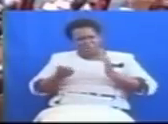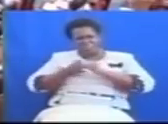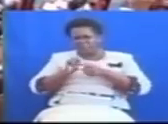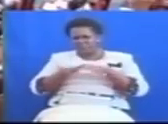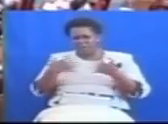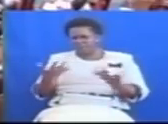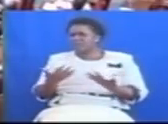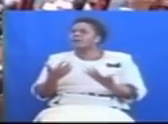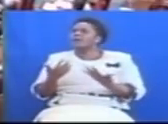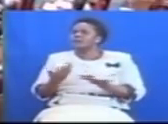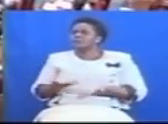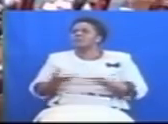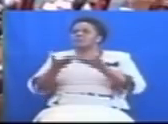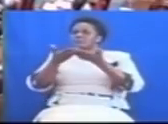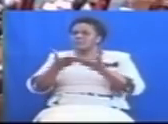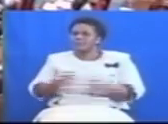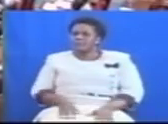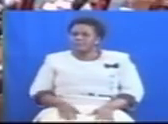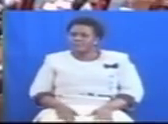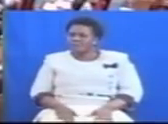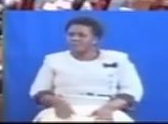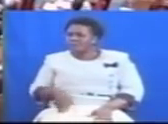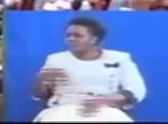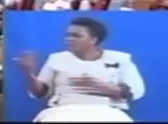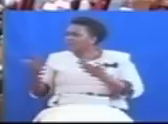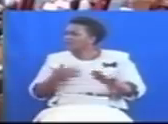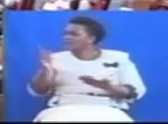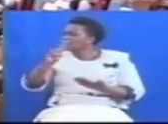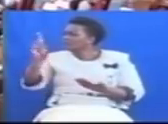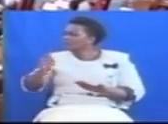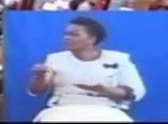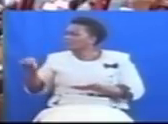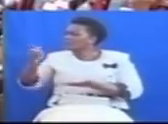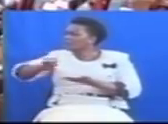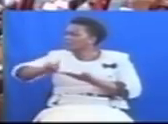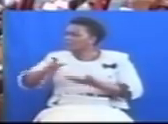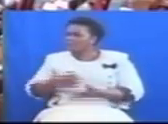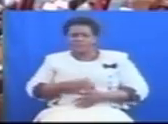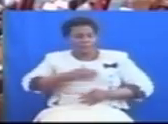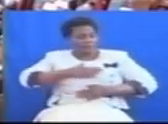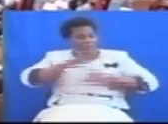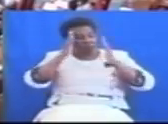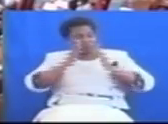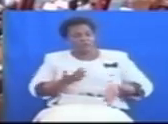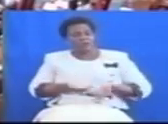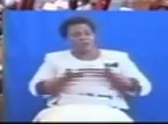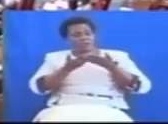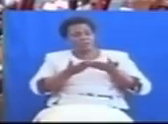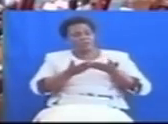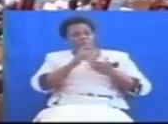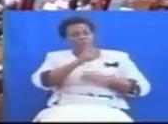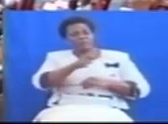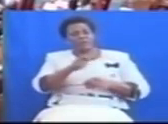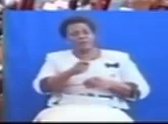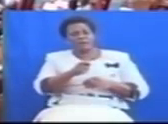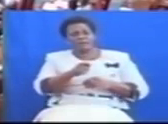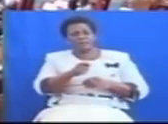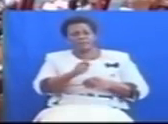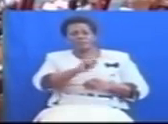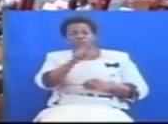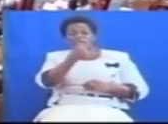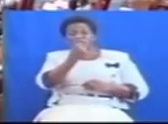Mheshimiwa Yahaya Masare, swali la nyongeza. Asante sana Mheshimiwa Naibu Spika kwa kunipa nafasi na mimi niulize swali dogo la